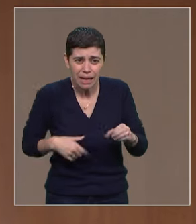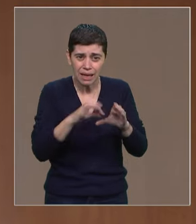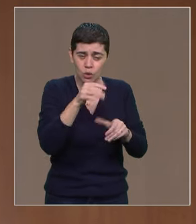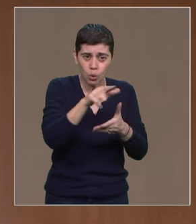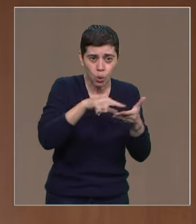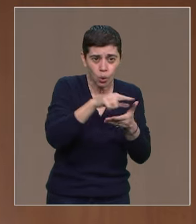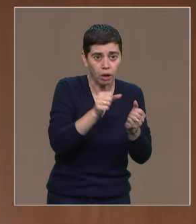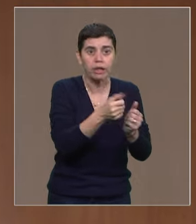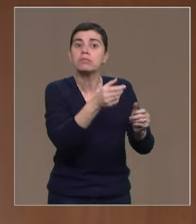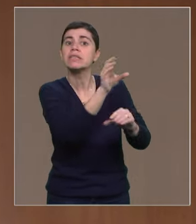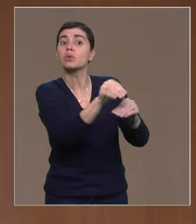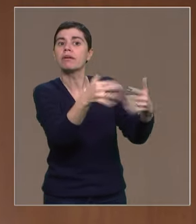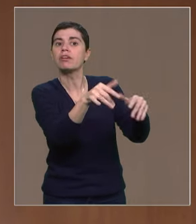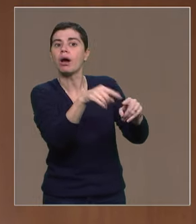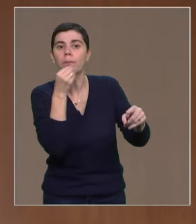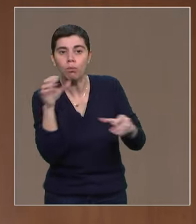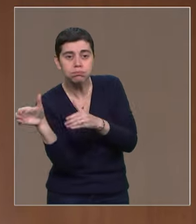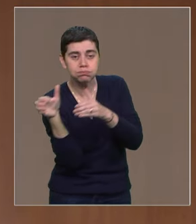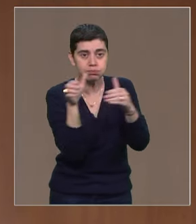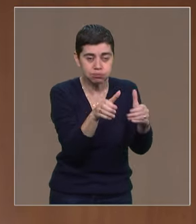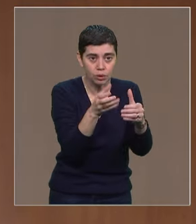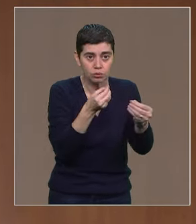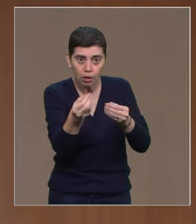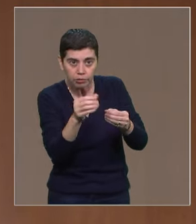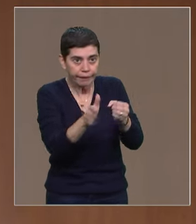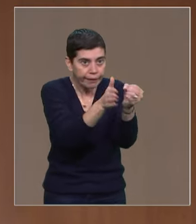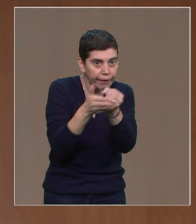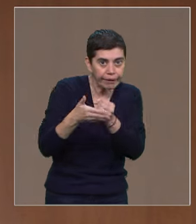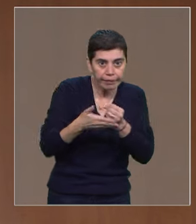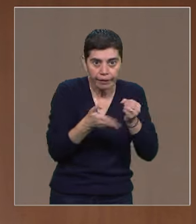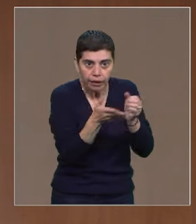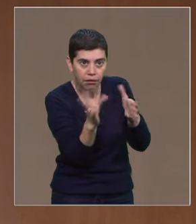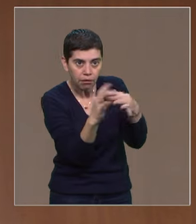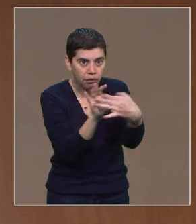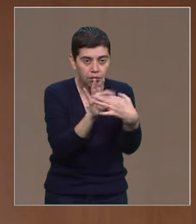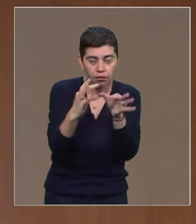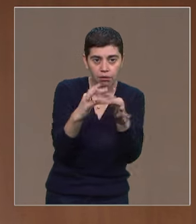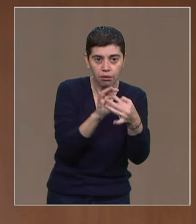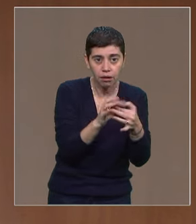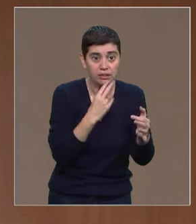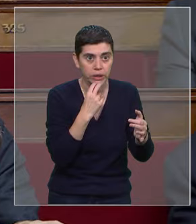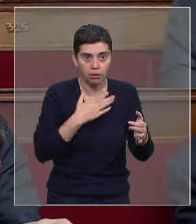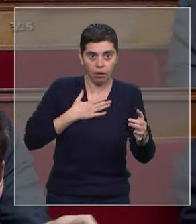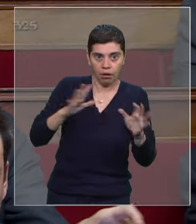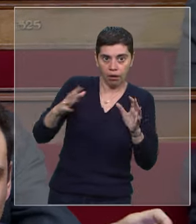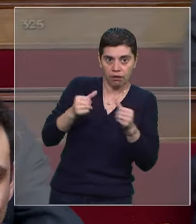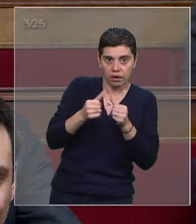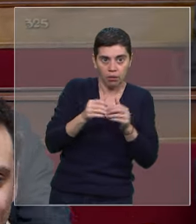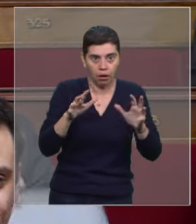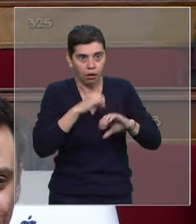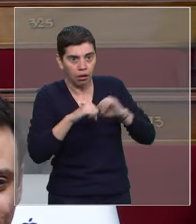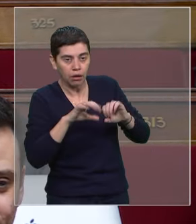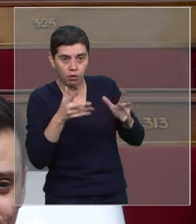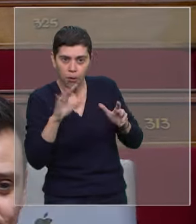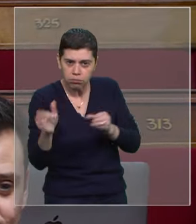lieux sécurisés, pour aller recréer du lien là où nous avions effectivement nos concitoyens peut-être un peu apeurés, un peu éloignés.